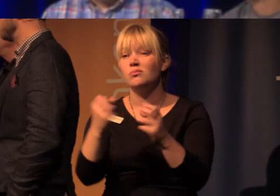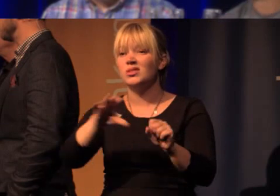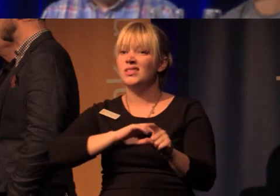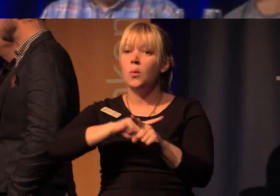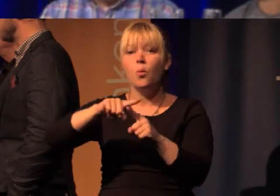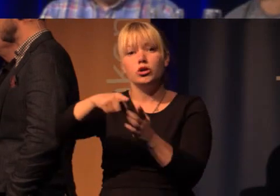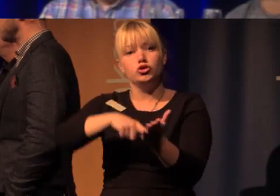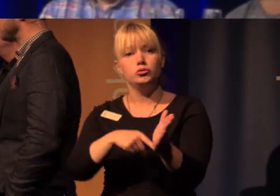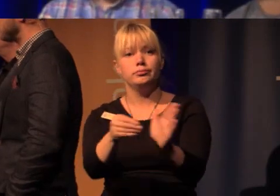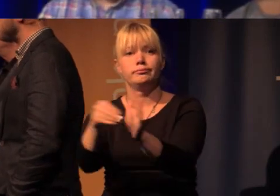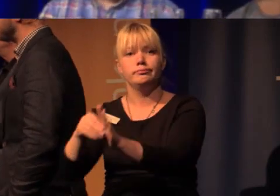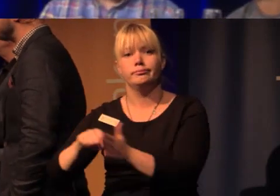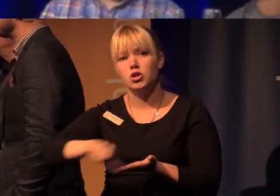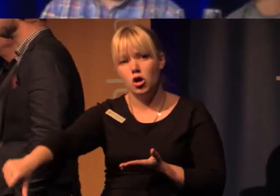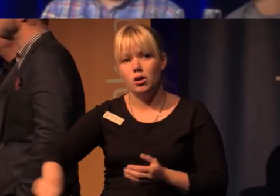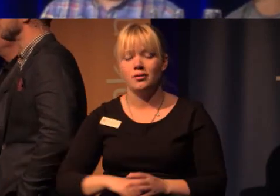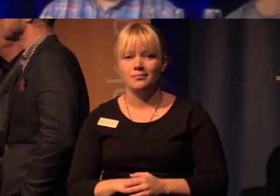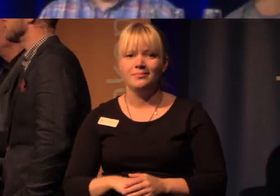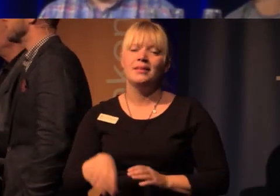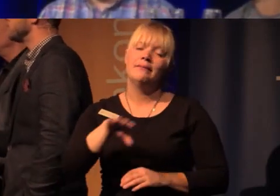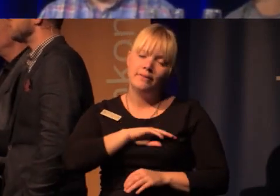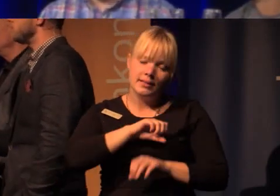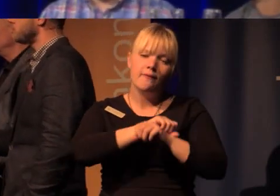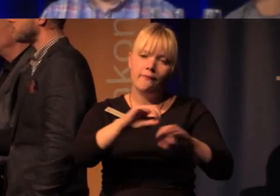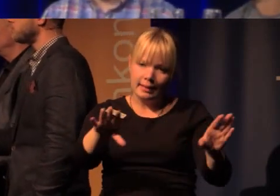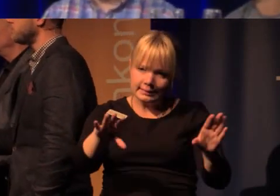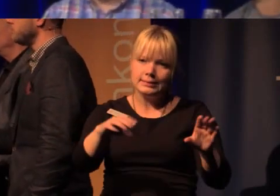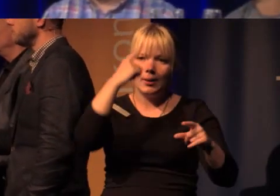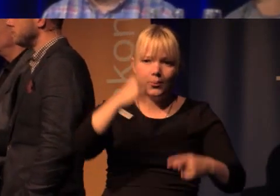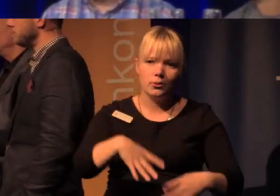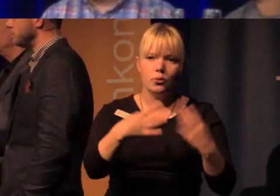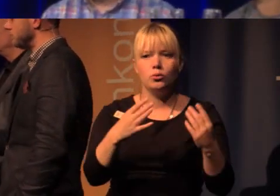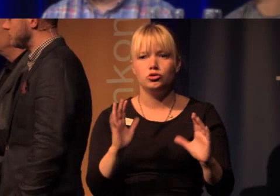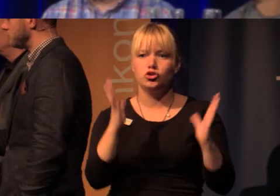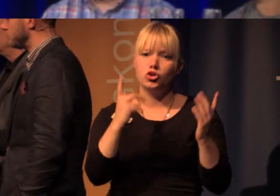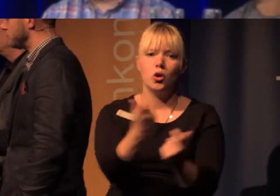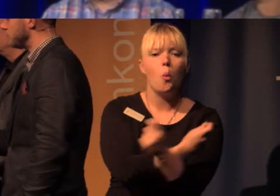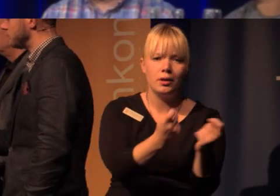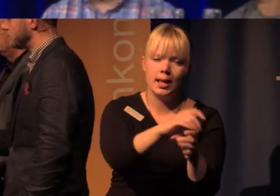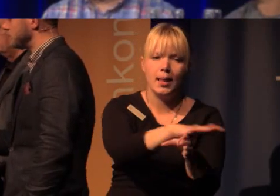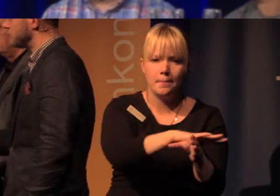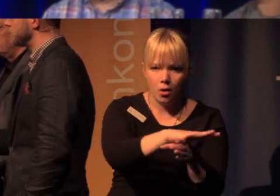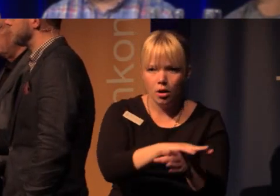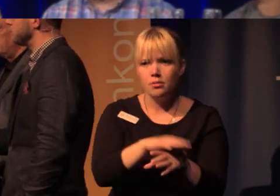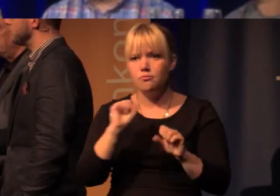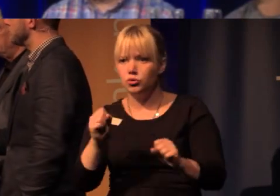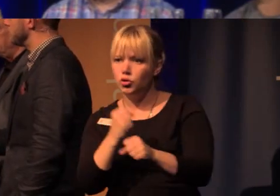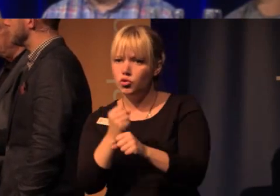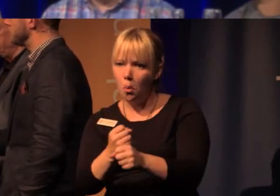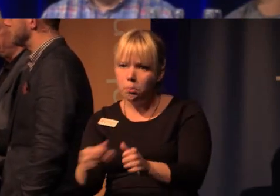såklart... Det kommer alltid finnas en masskultur som klarar sig på den kommersiella marknaden. Vi måste kunna jobba med